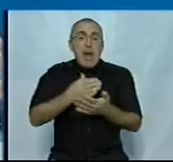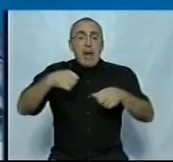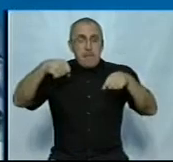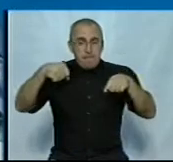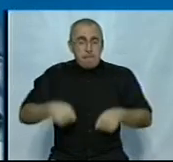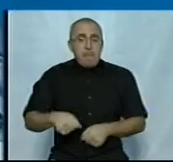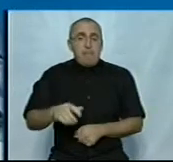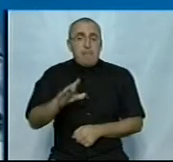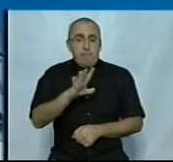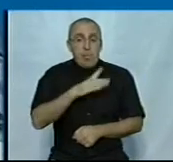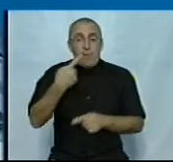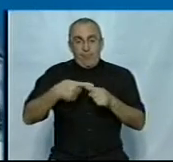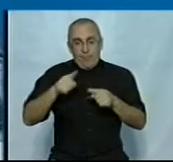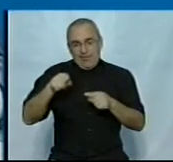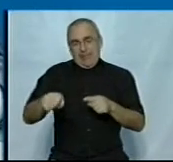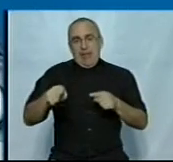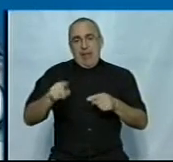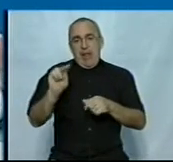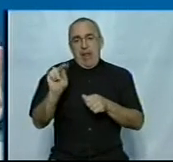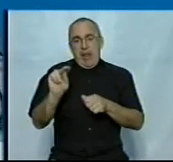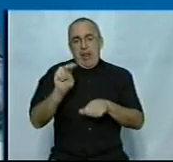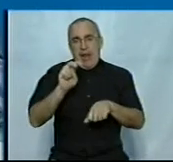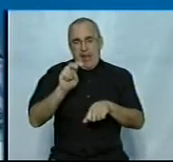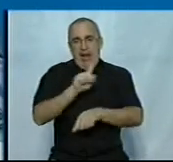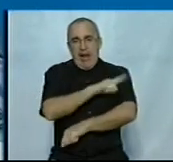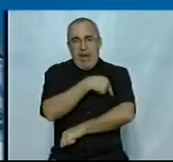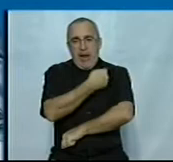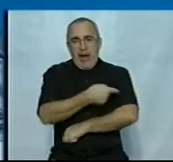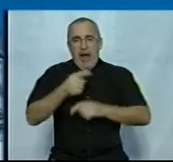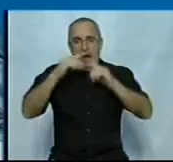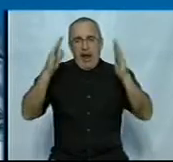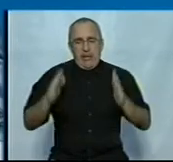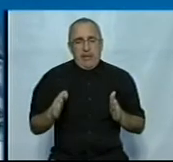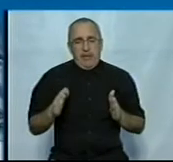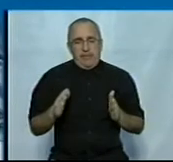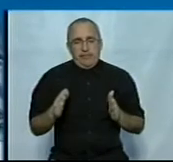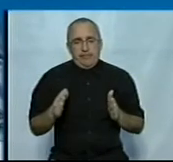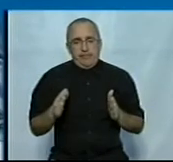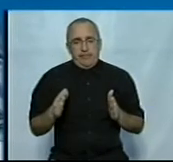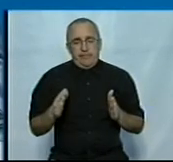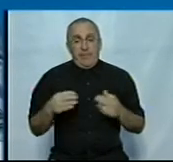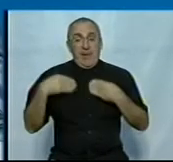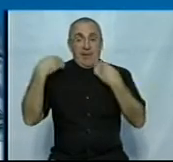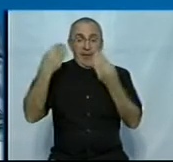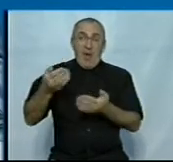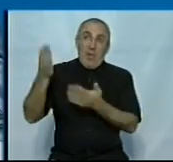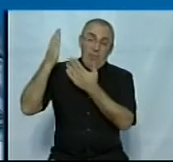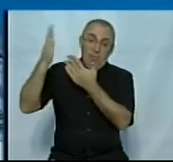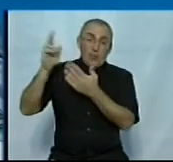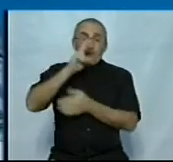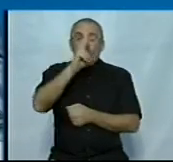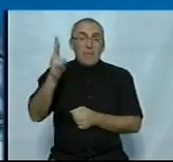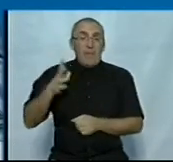бути в цій лікарні. Так, як це і є. А дай Боже, щоб нікому не